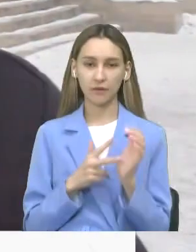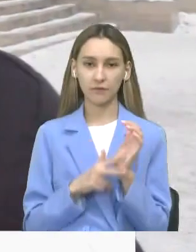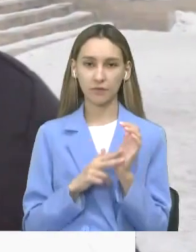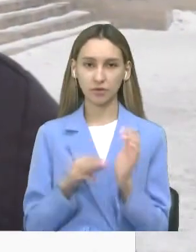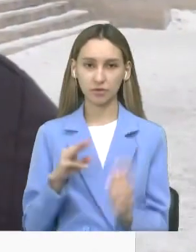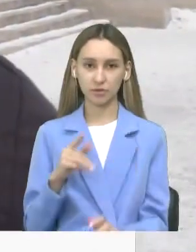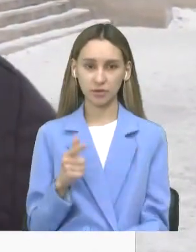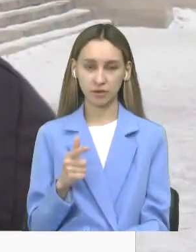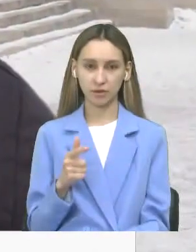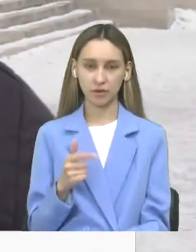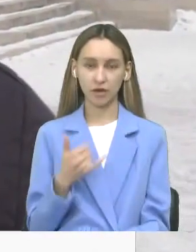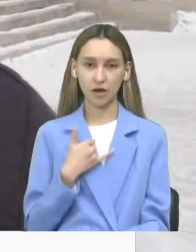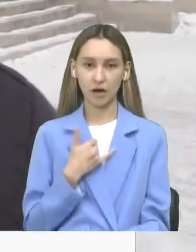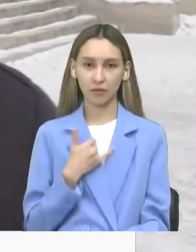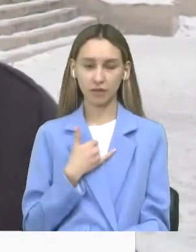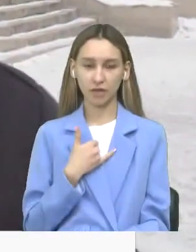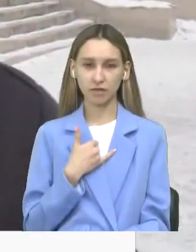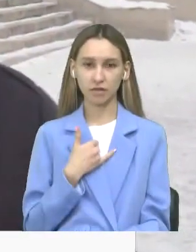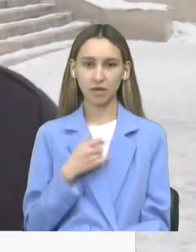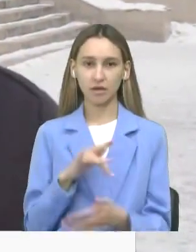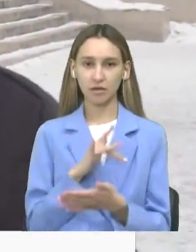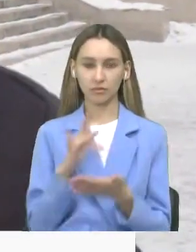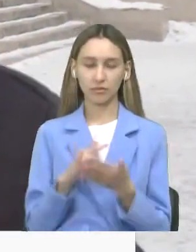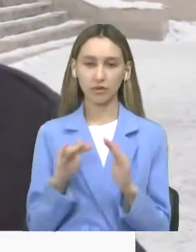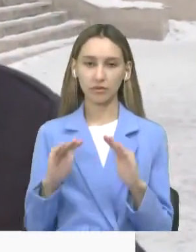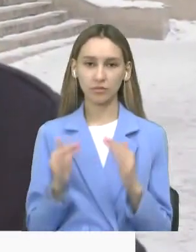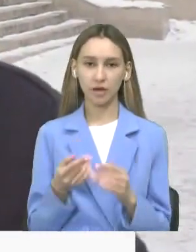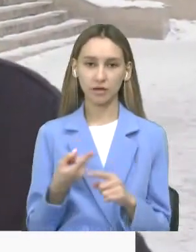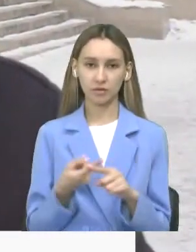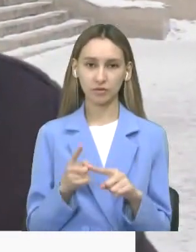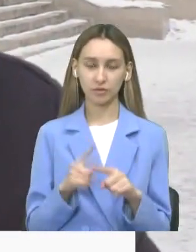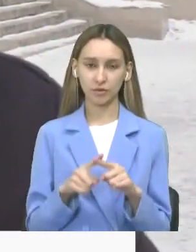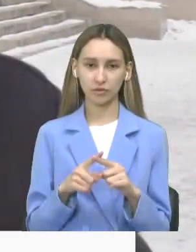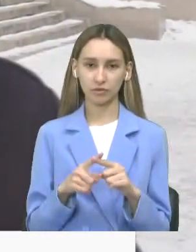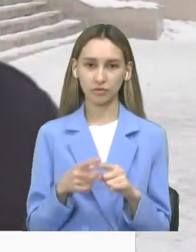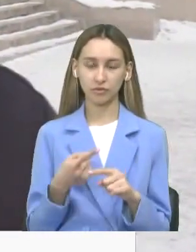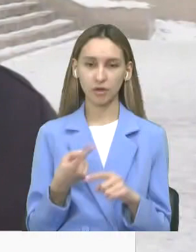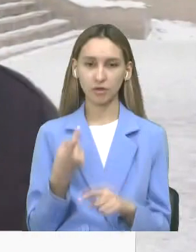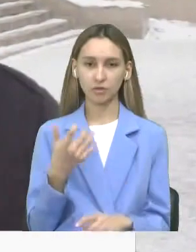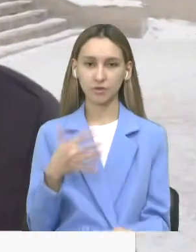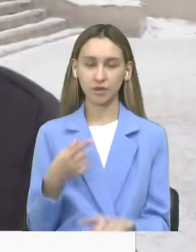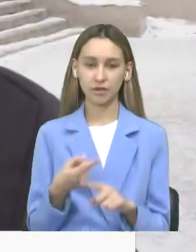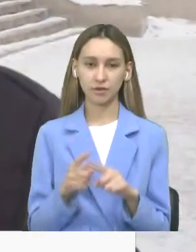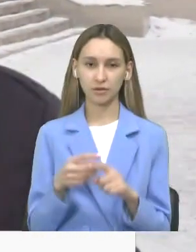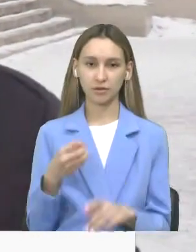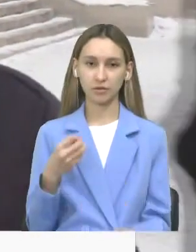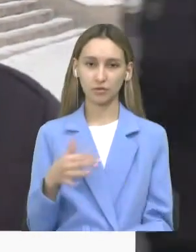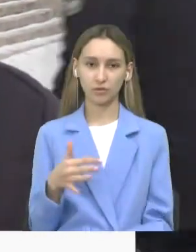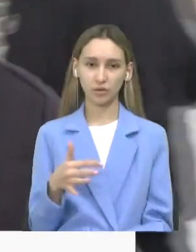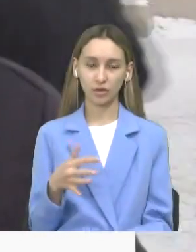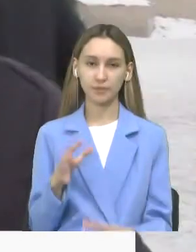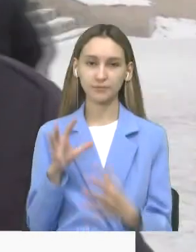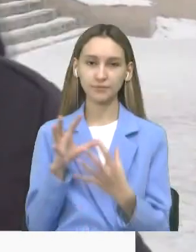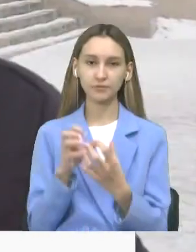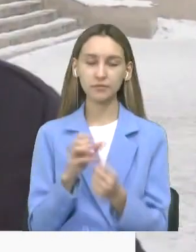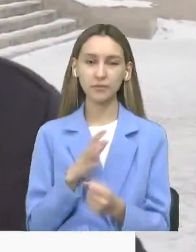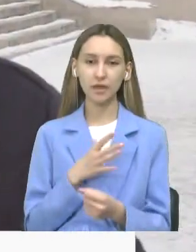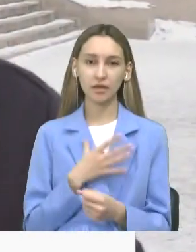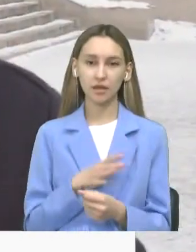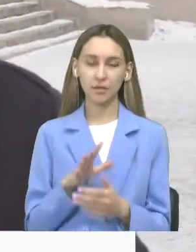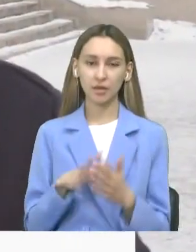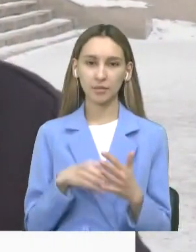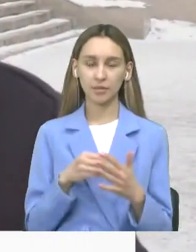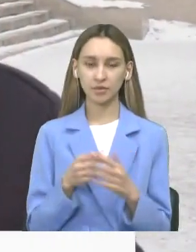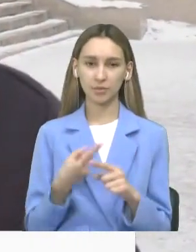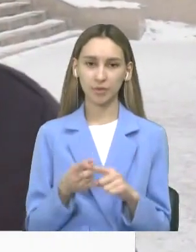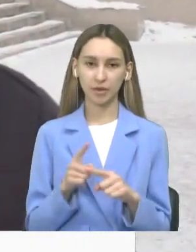жағдай деп ойлаймын. Дизель отынының, жағар-жағармайдың, газдың бағасы өсіп жатыр. Олар да табыс табу қажет қой. Шығынға шырап жабылып жатқаны